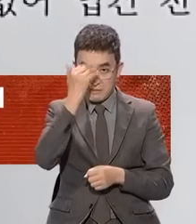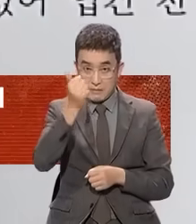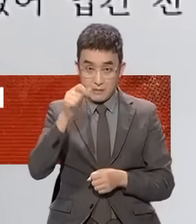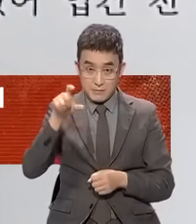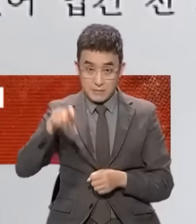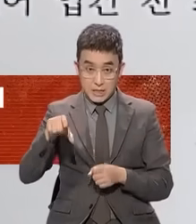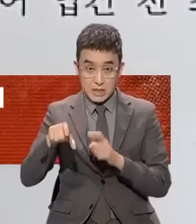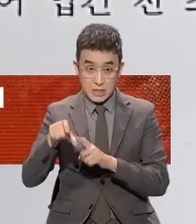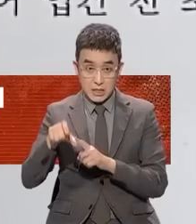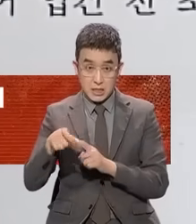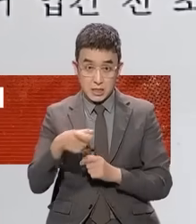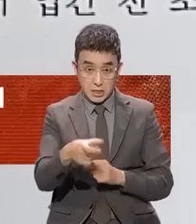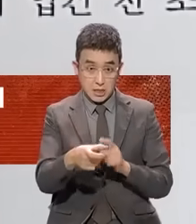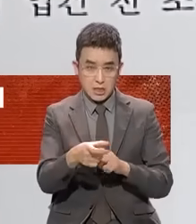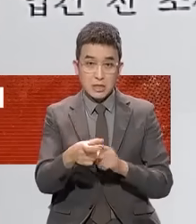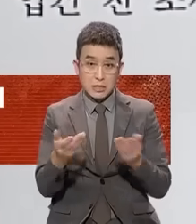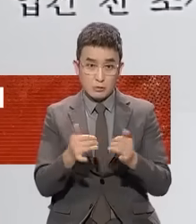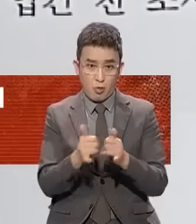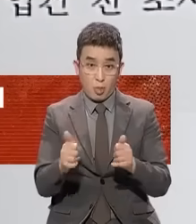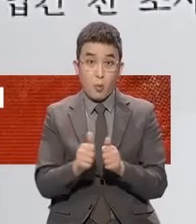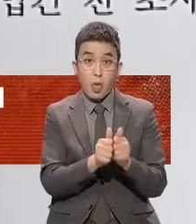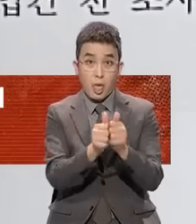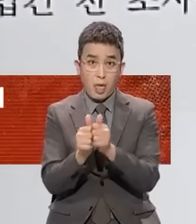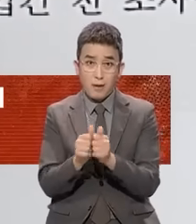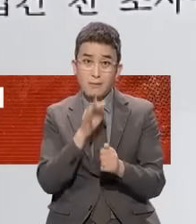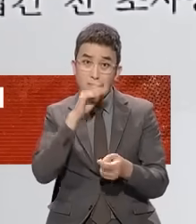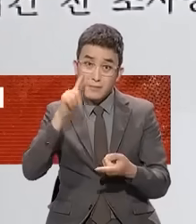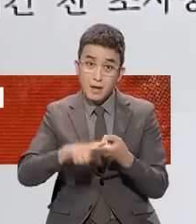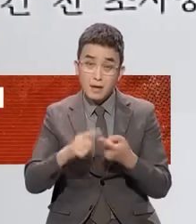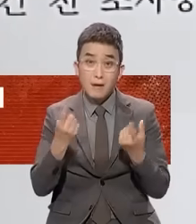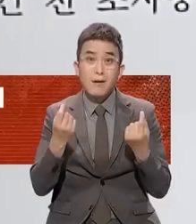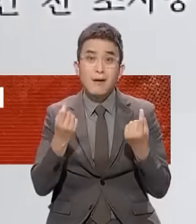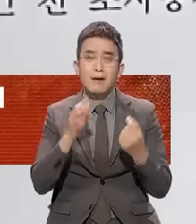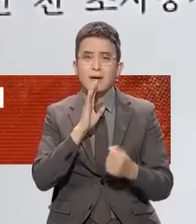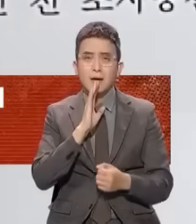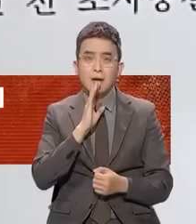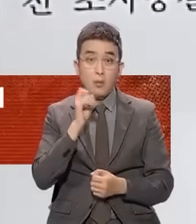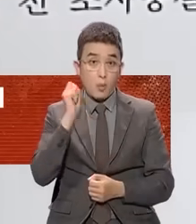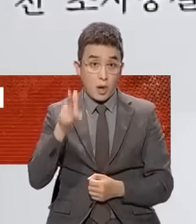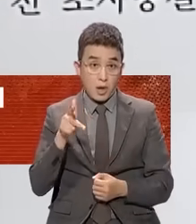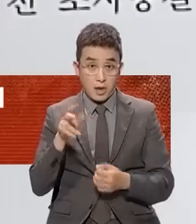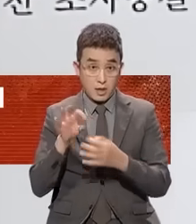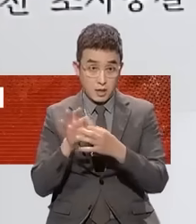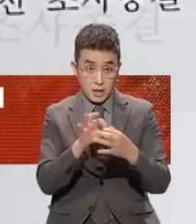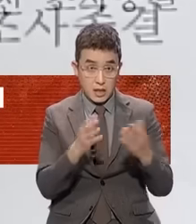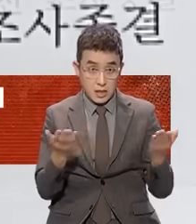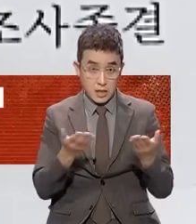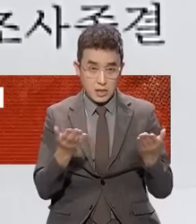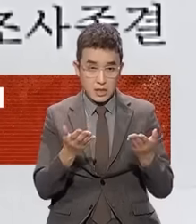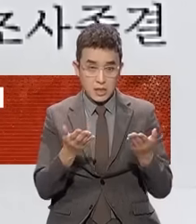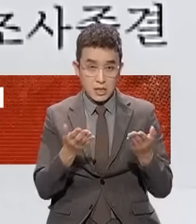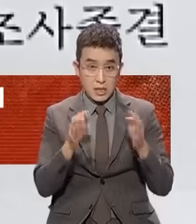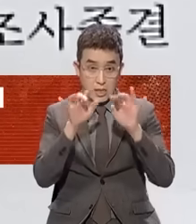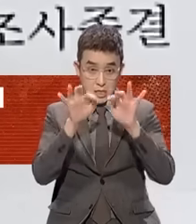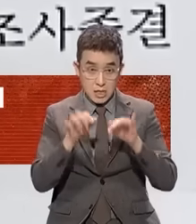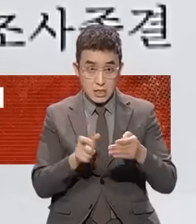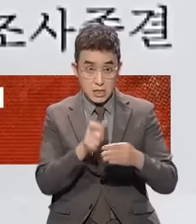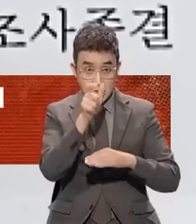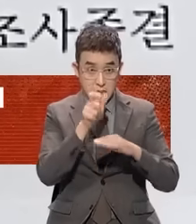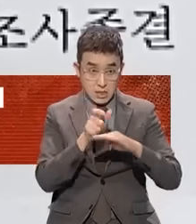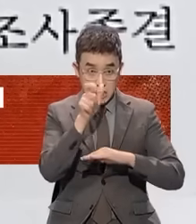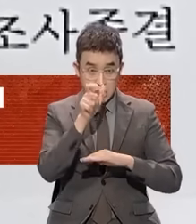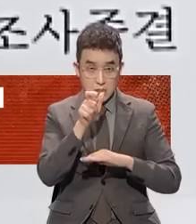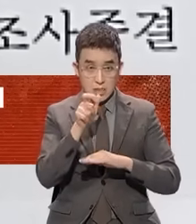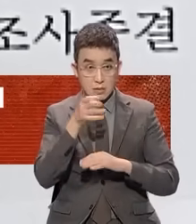않나요? 당연히 동행해야 되고요. 네, 지금 뭐 호텔업에서 종사하시는 분들의 댓글도 제가 몇 개 봤는데 절대 있을 수